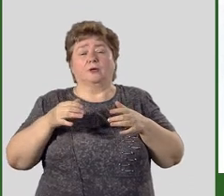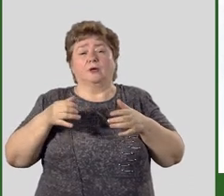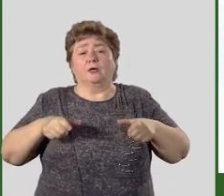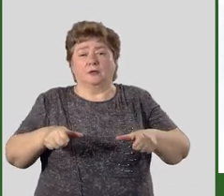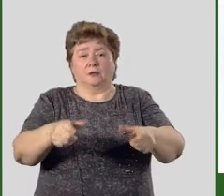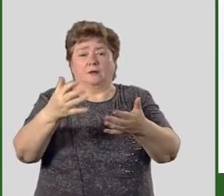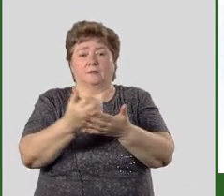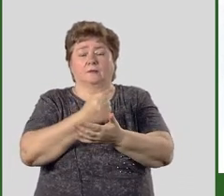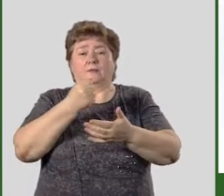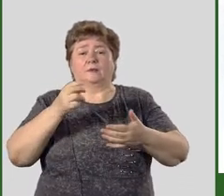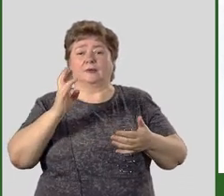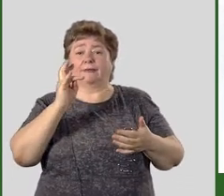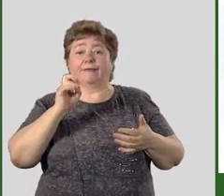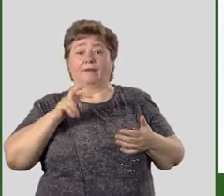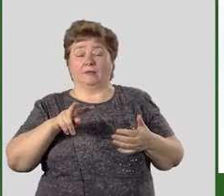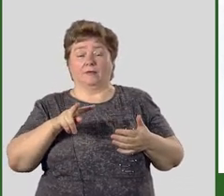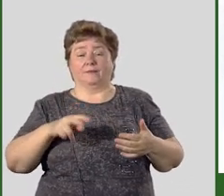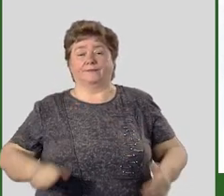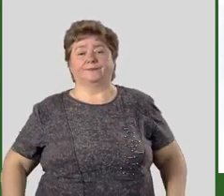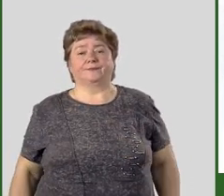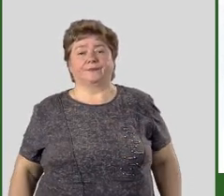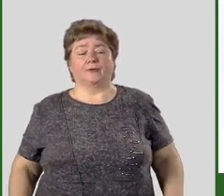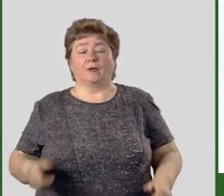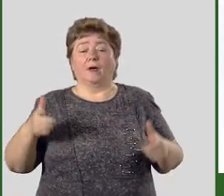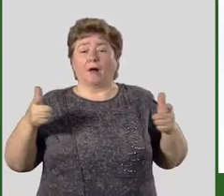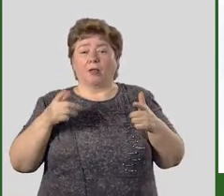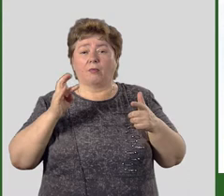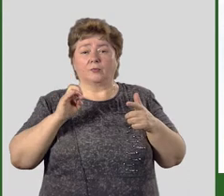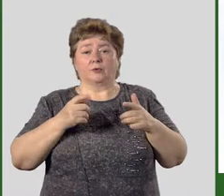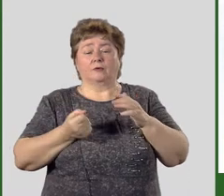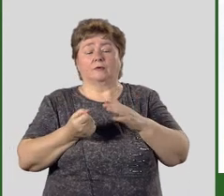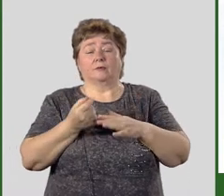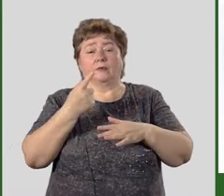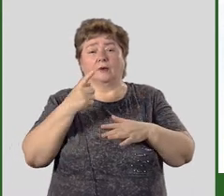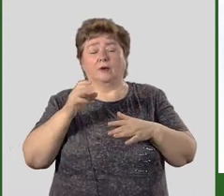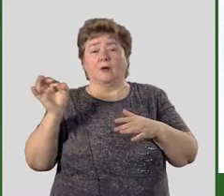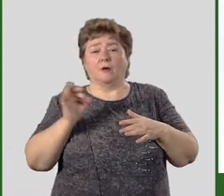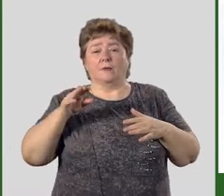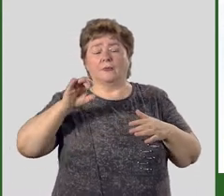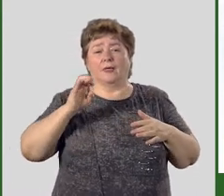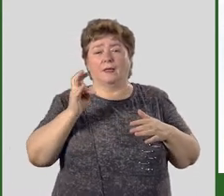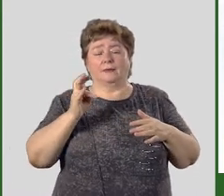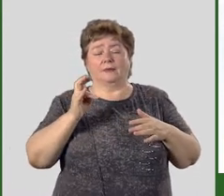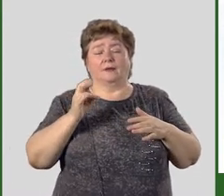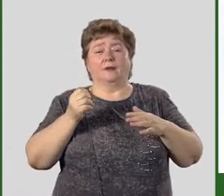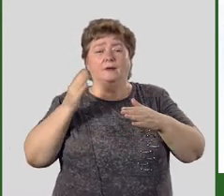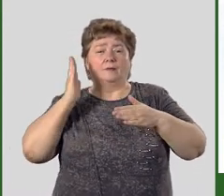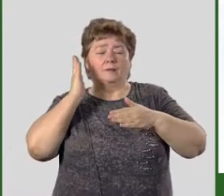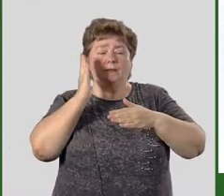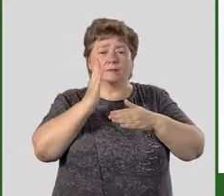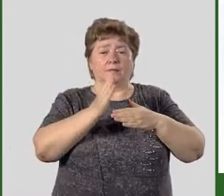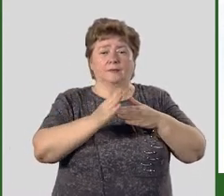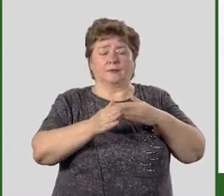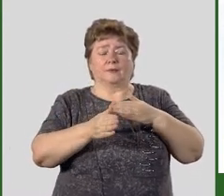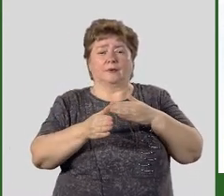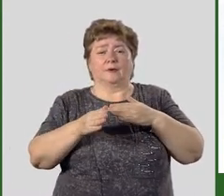получает название Нил. Голубой Нил вытекает из озера Тана, прорезая